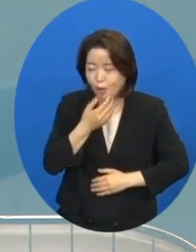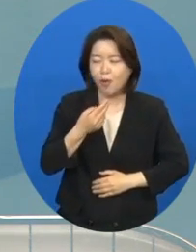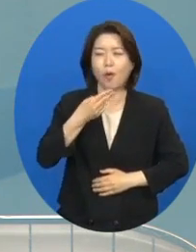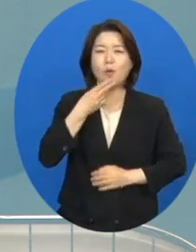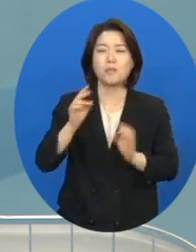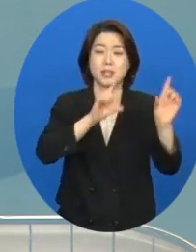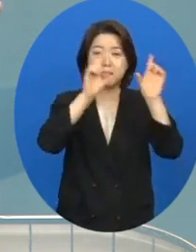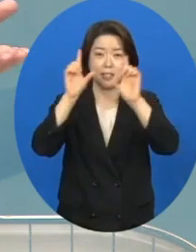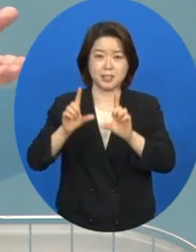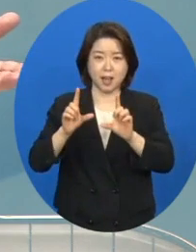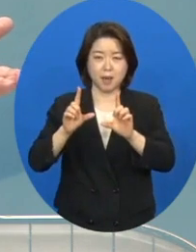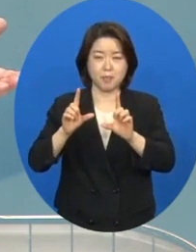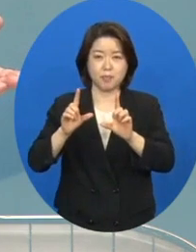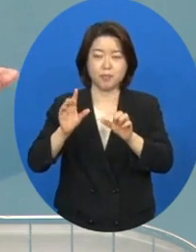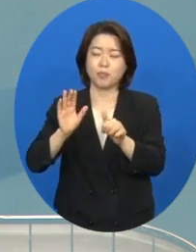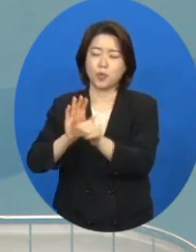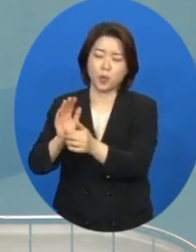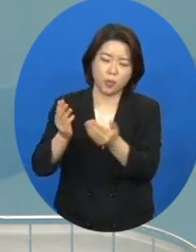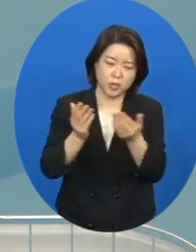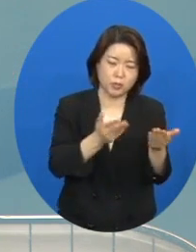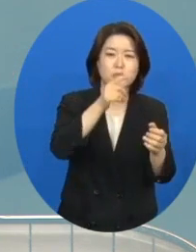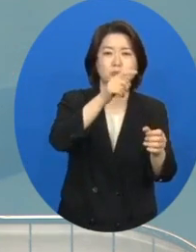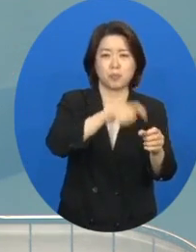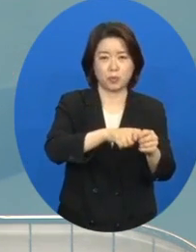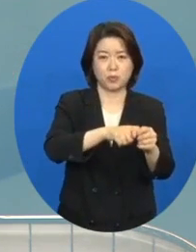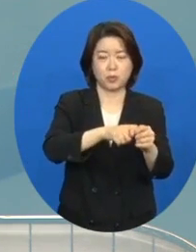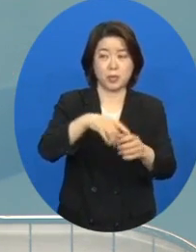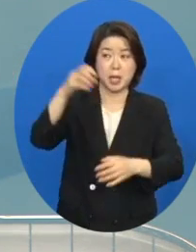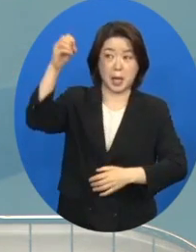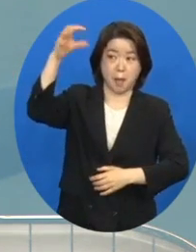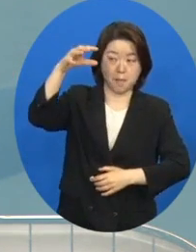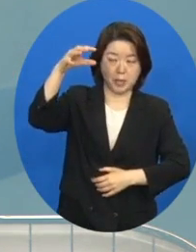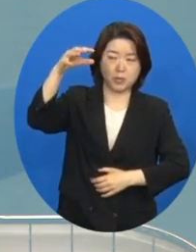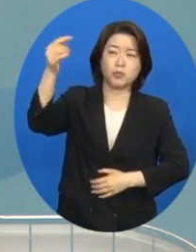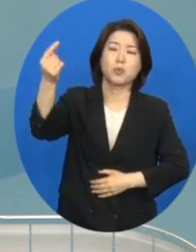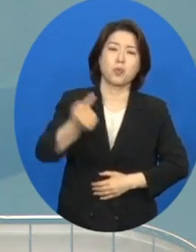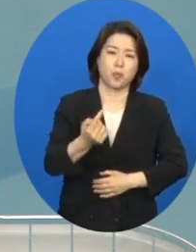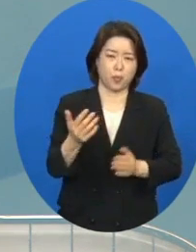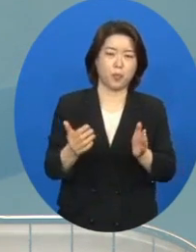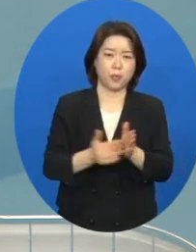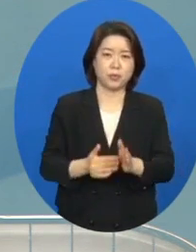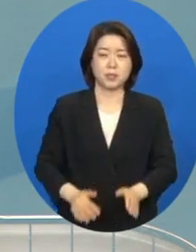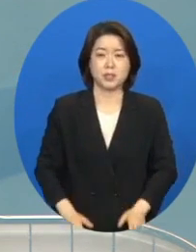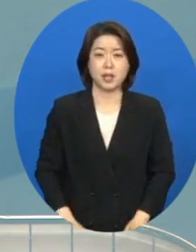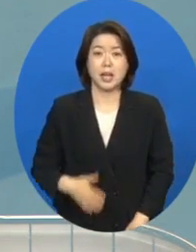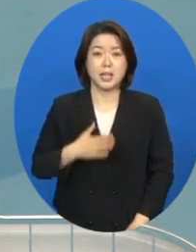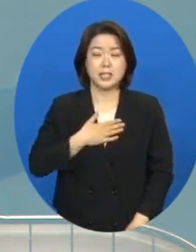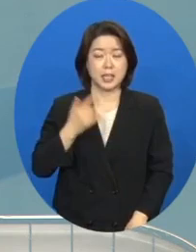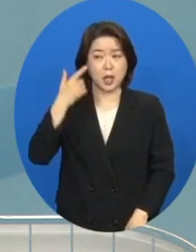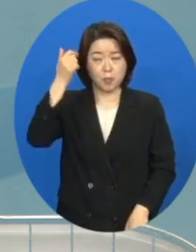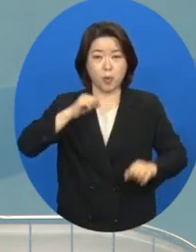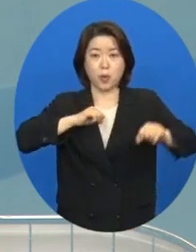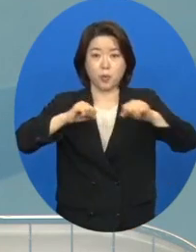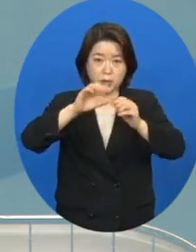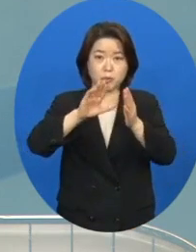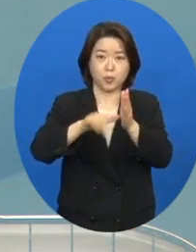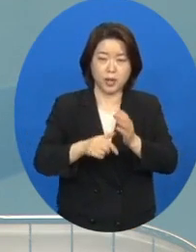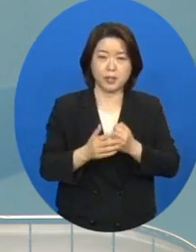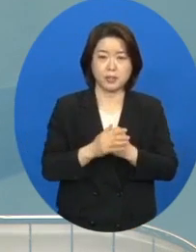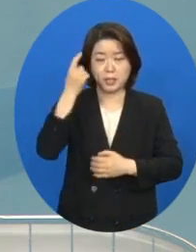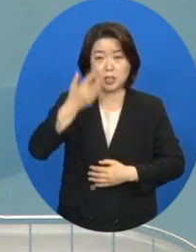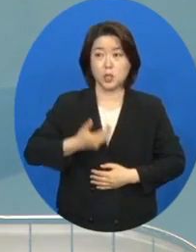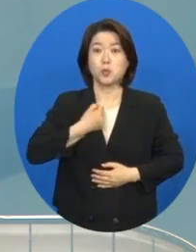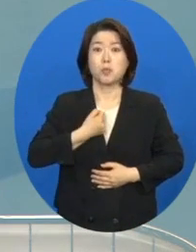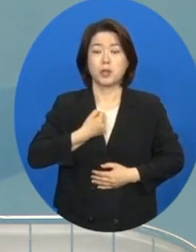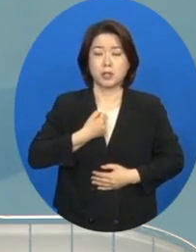삶을 살게 하시려고 빛으로 우리에게 오신 거예요. 제가 목회하면서 뭐